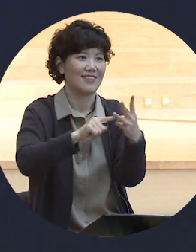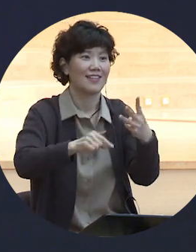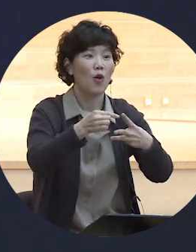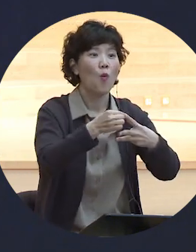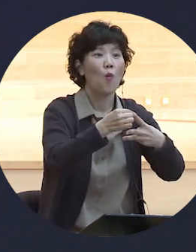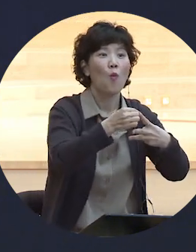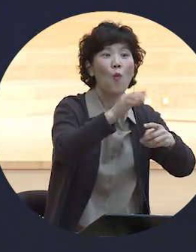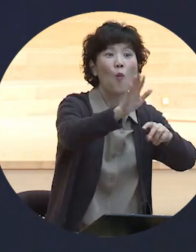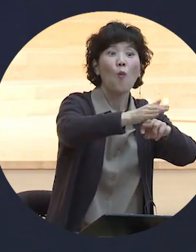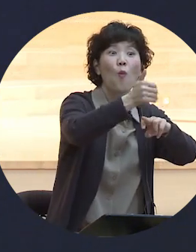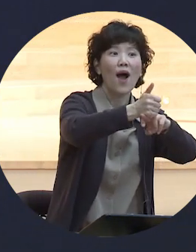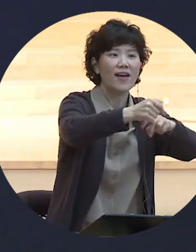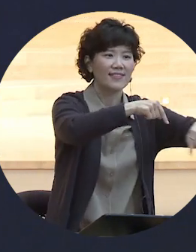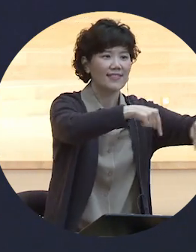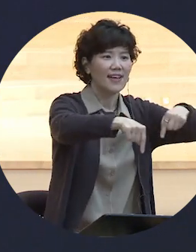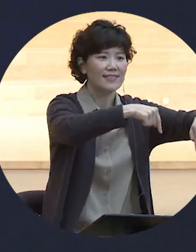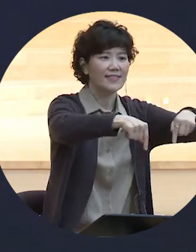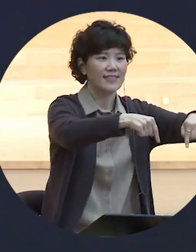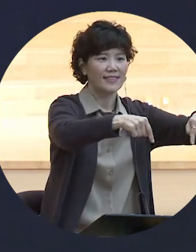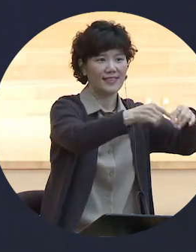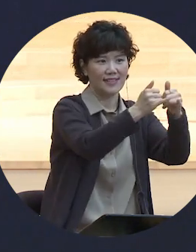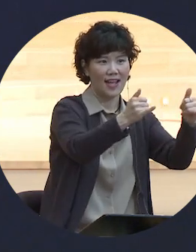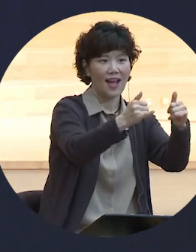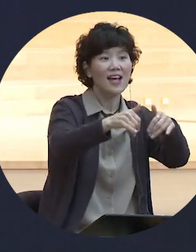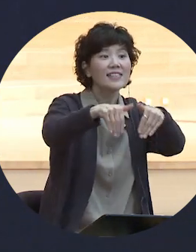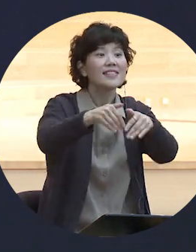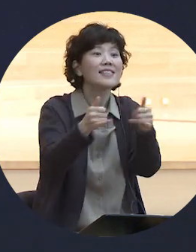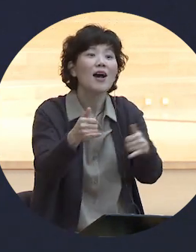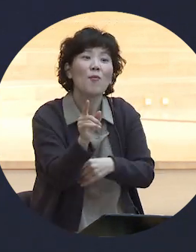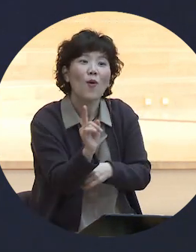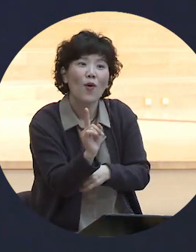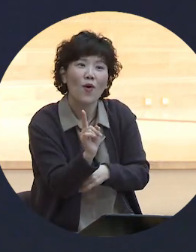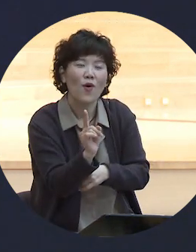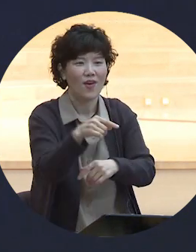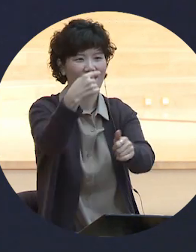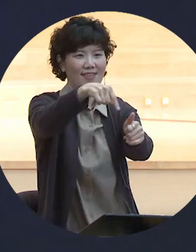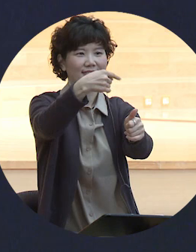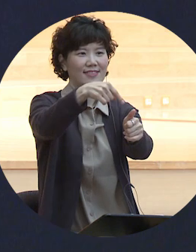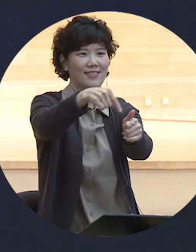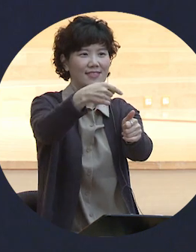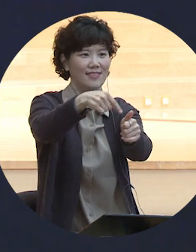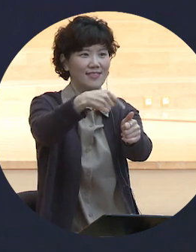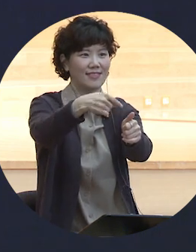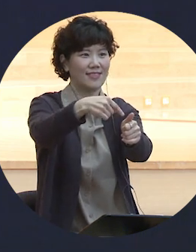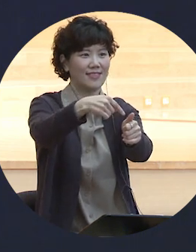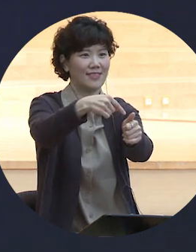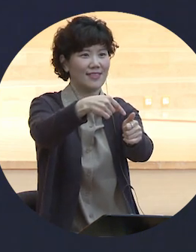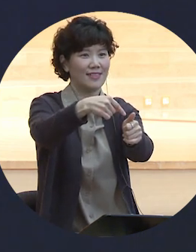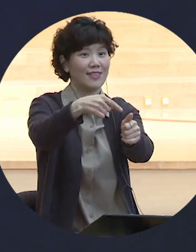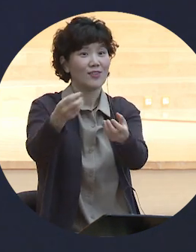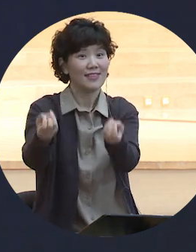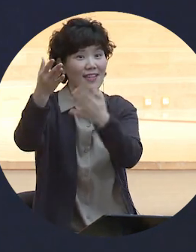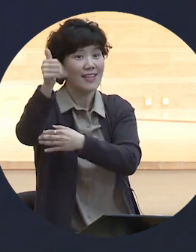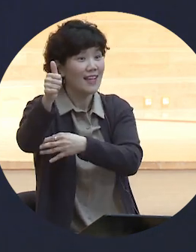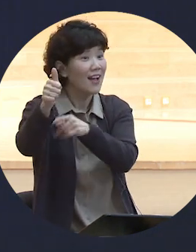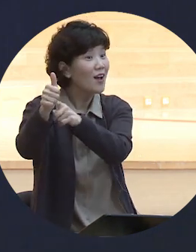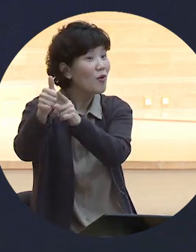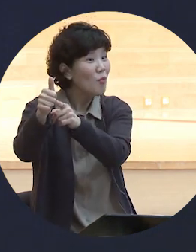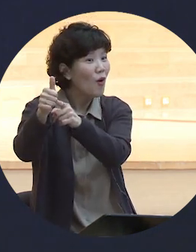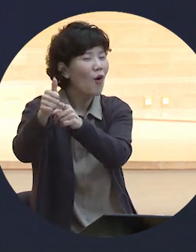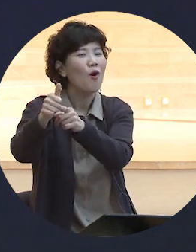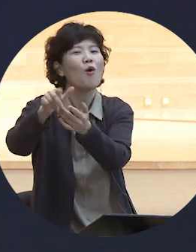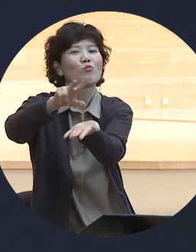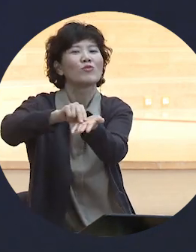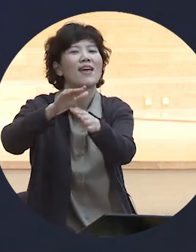뭡니까? 다스리는 자. 선지자는 뭡니까? 가르치는 자. 또 제사장은 뭐예요?